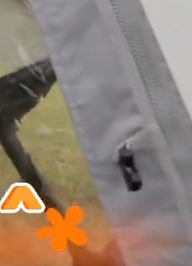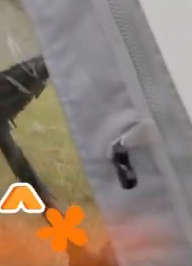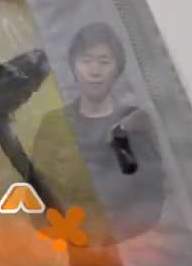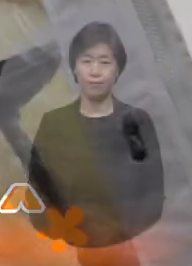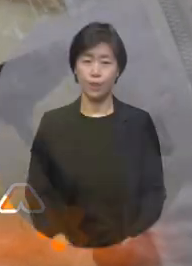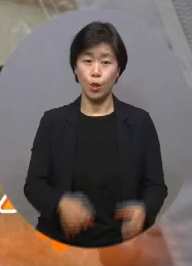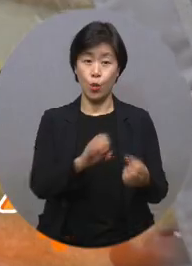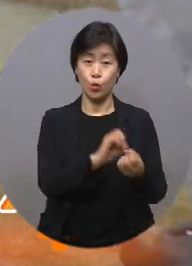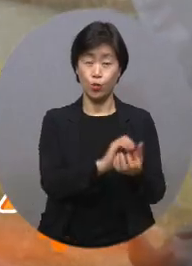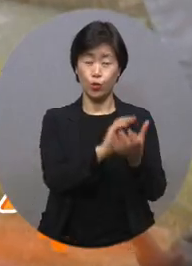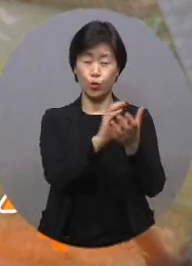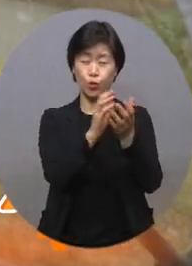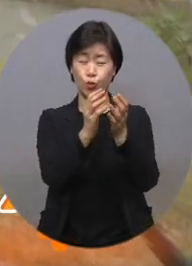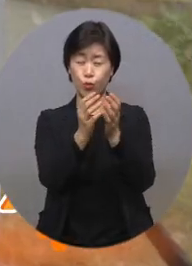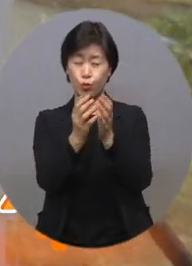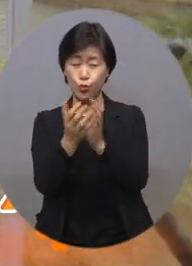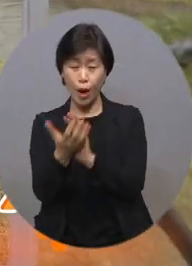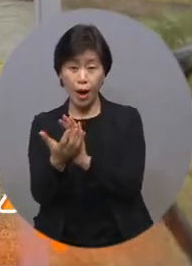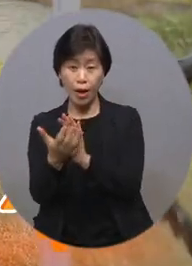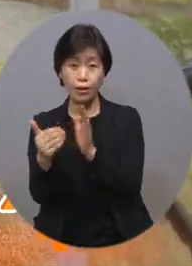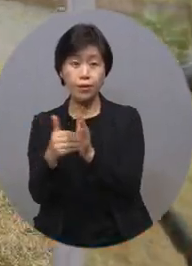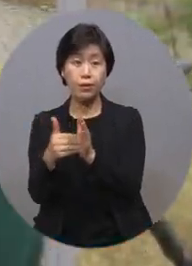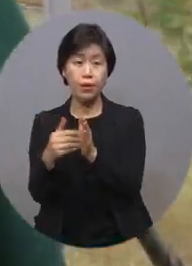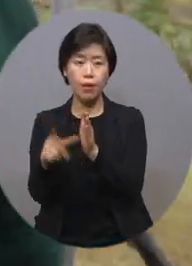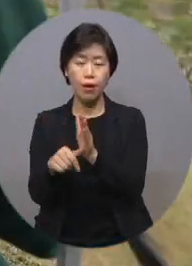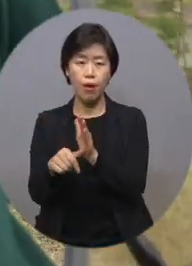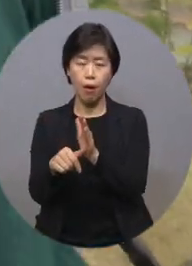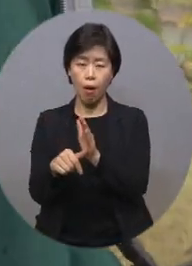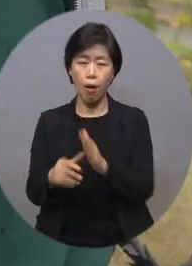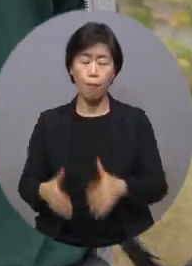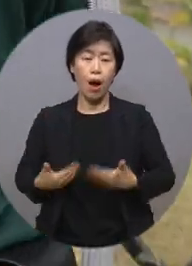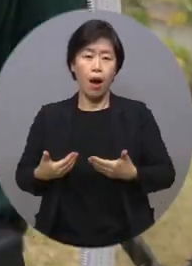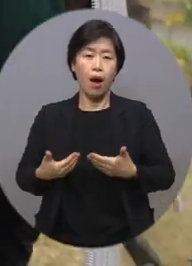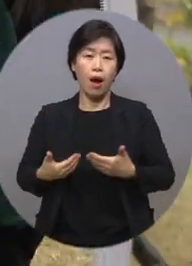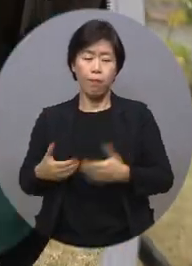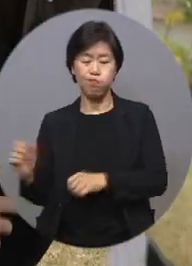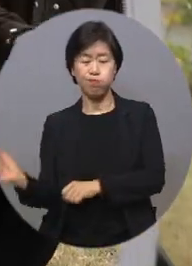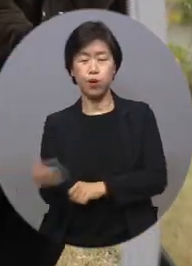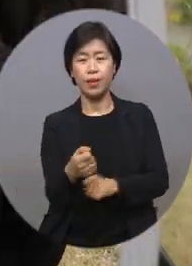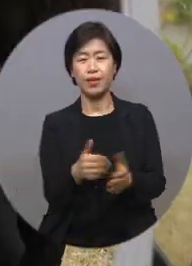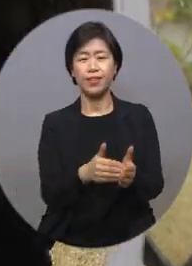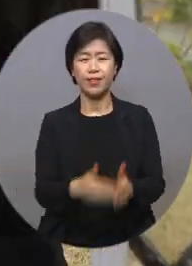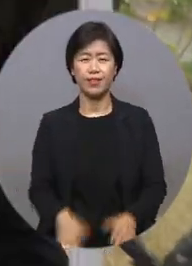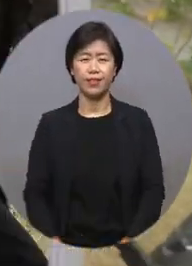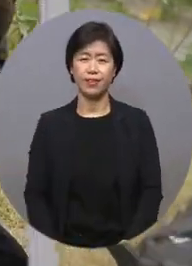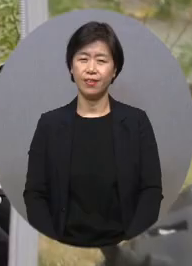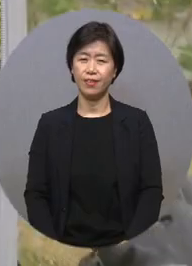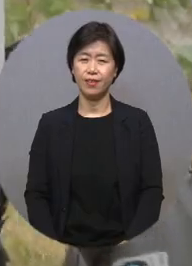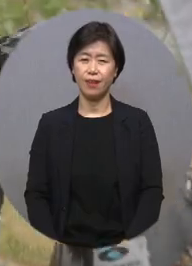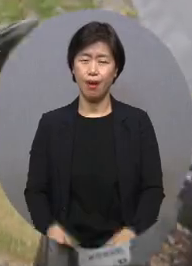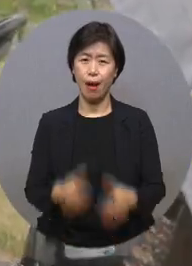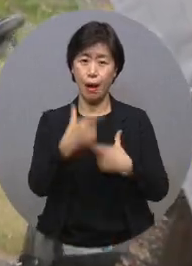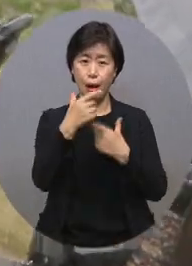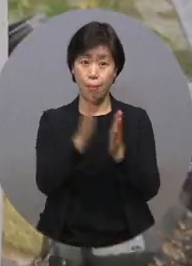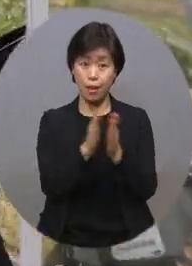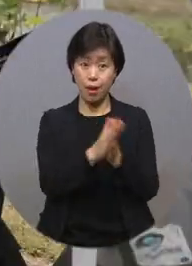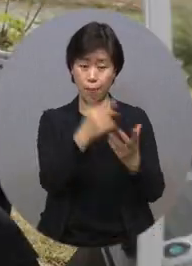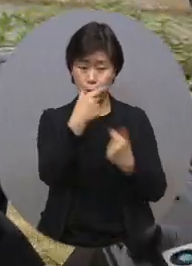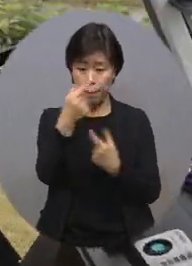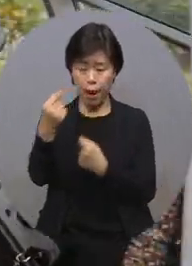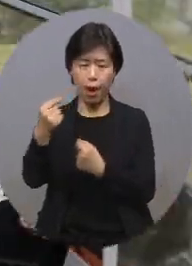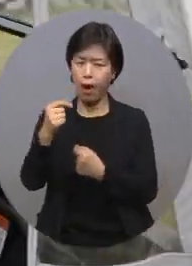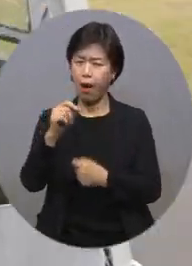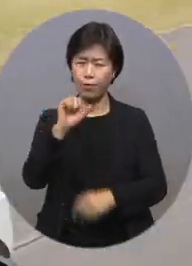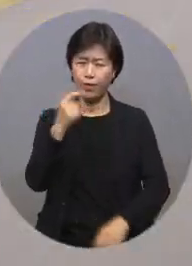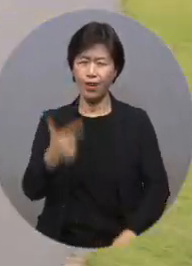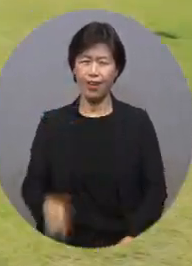무궁화 꽃이 피었습니다. 그러니까 피었습니다. 근데 피었습니다 듣는 순간 확 빨라져요. 무궁화 꽃이. 아, 근데 박자 안